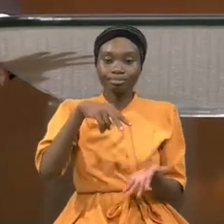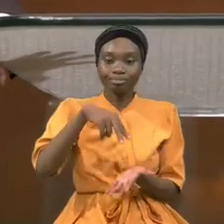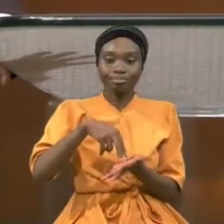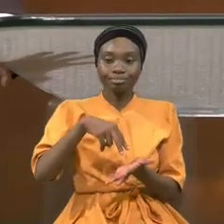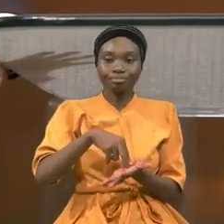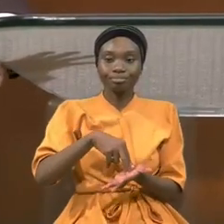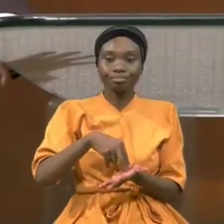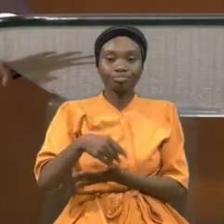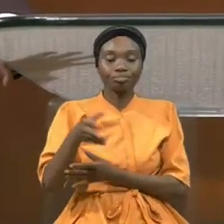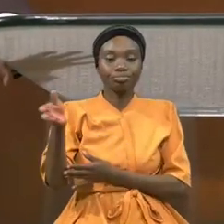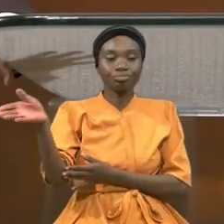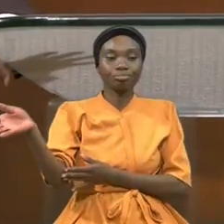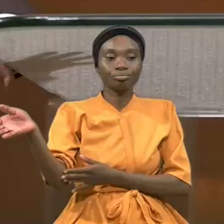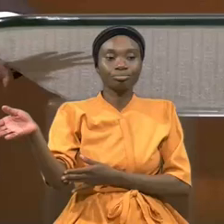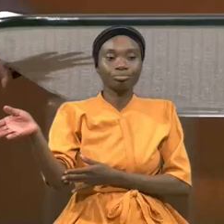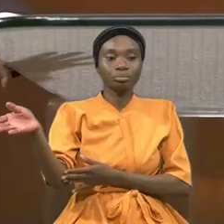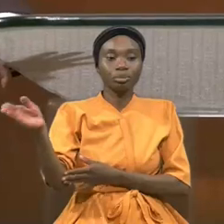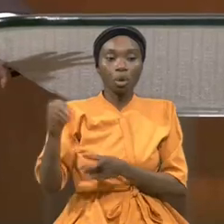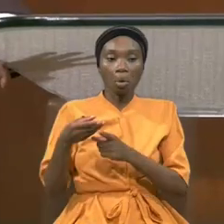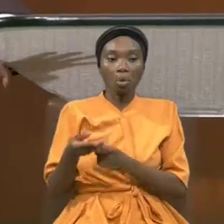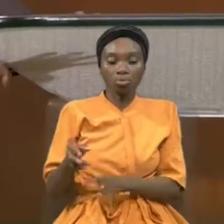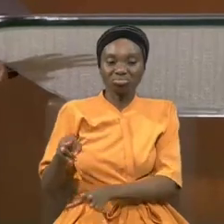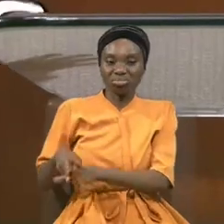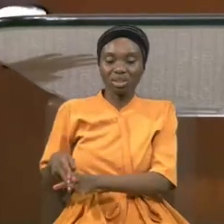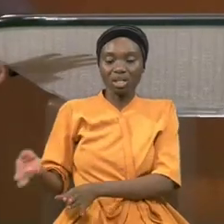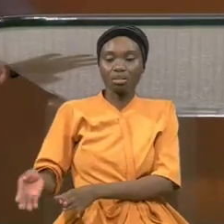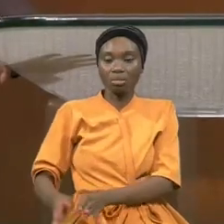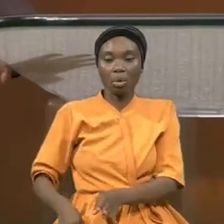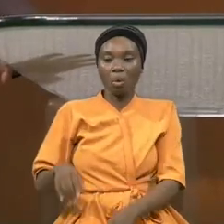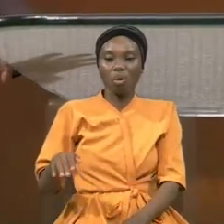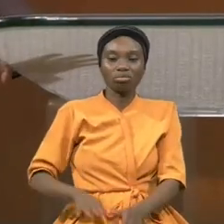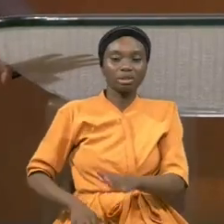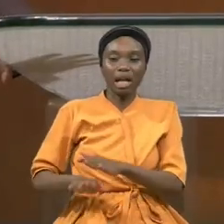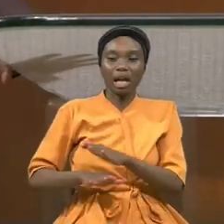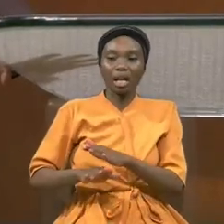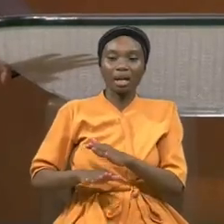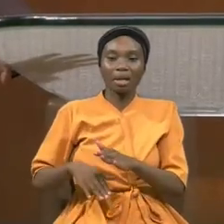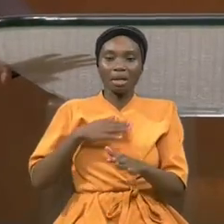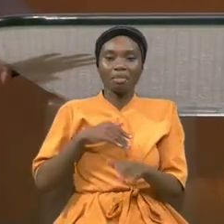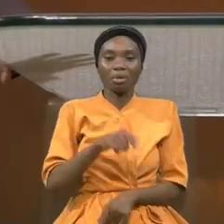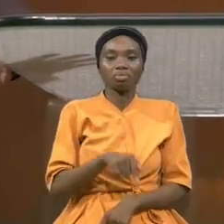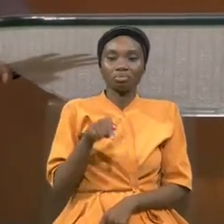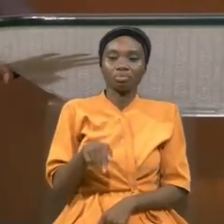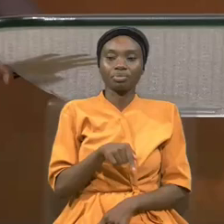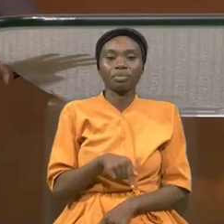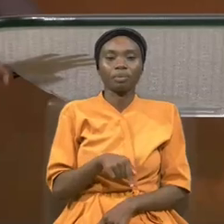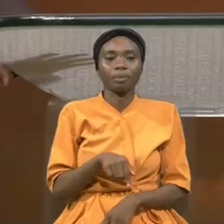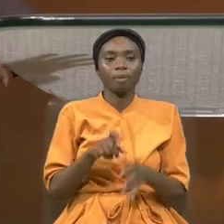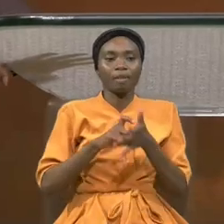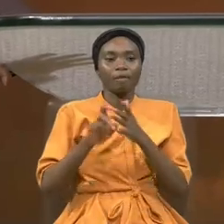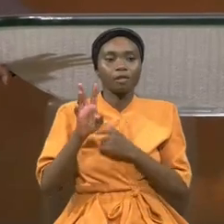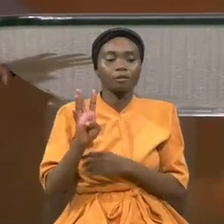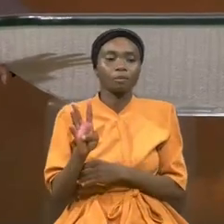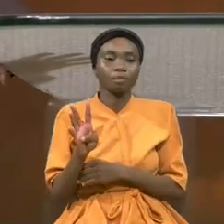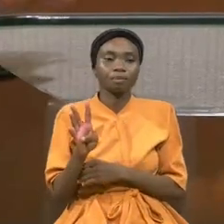pauvre, toi, tiens-toi là, debout, ou bien assieds-toi au-dessous de mon marchepied. Verset